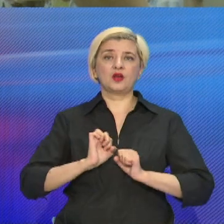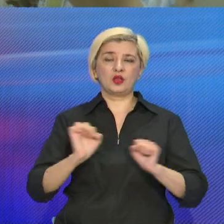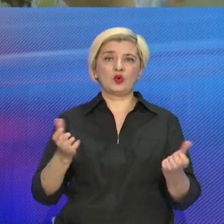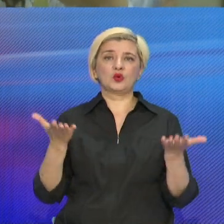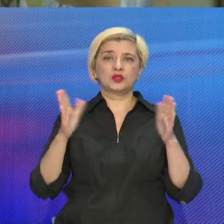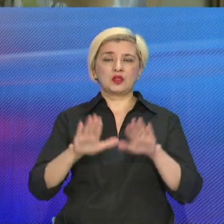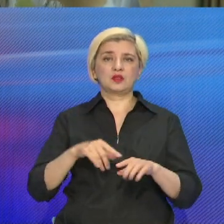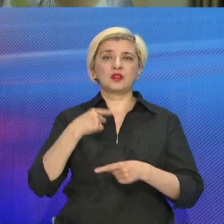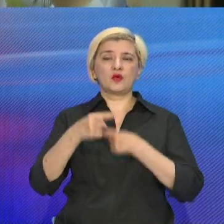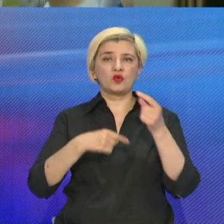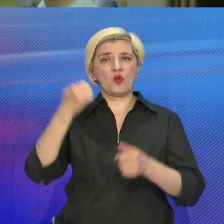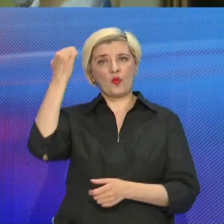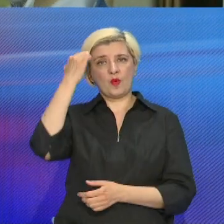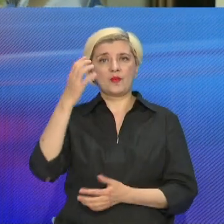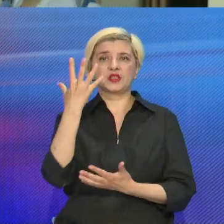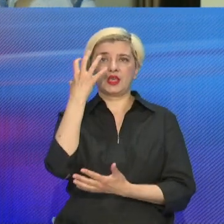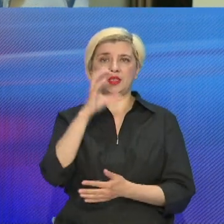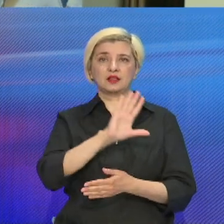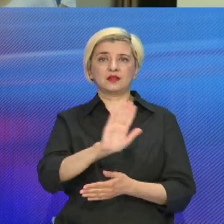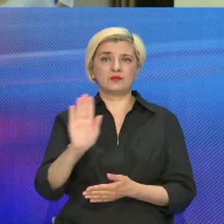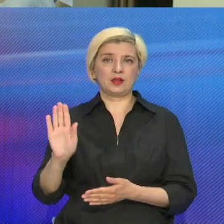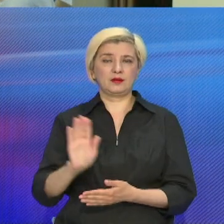застанутся назавжди у памяти и на здымках.